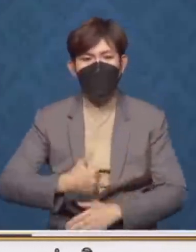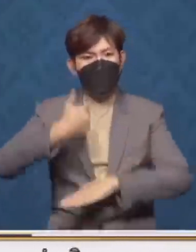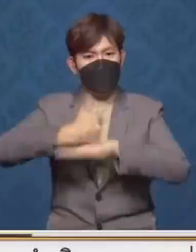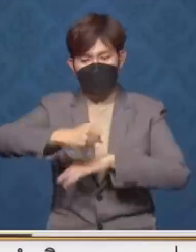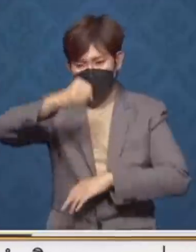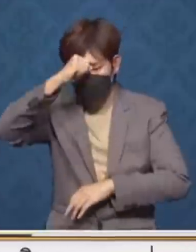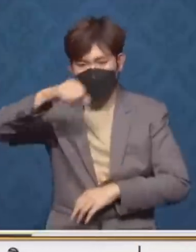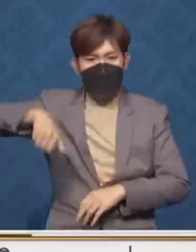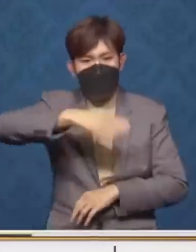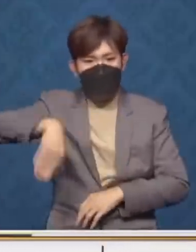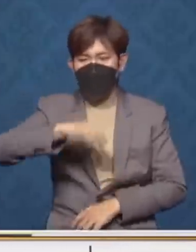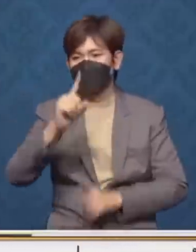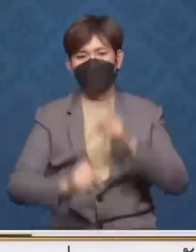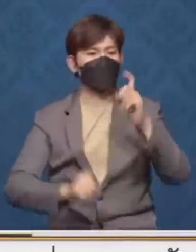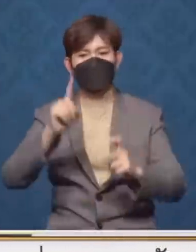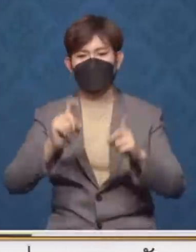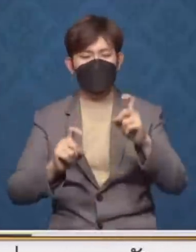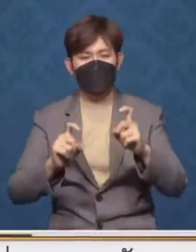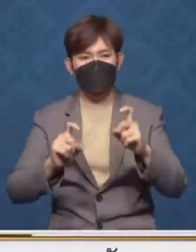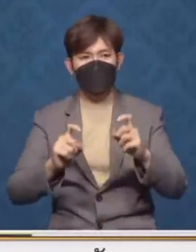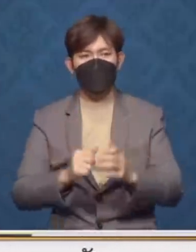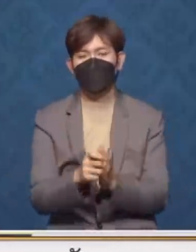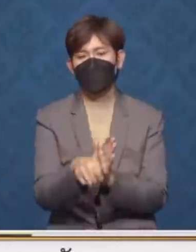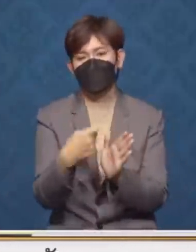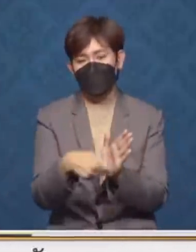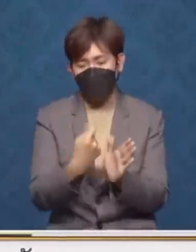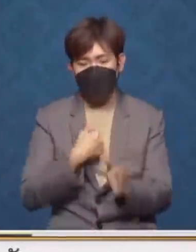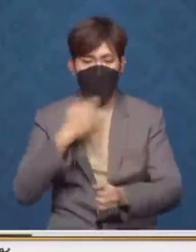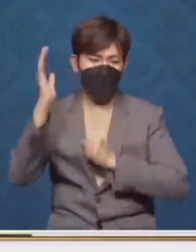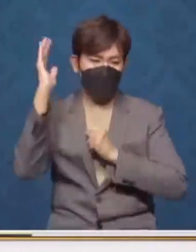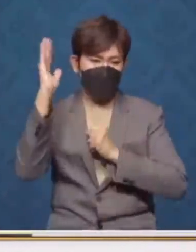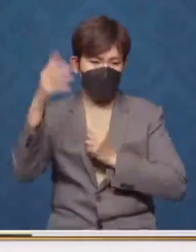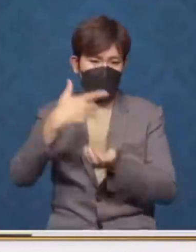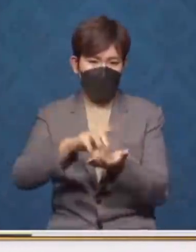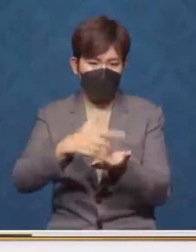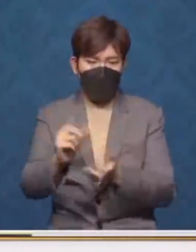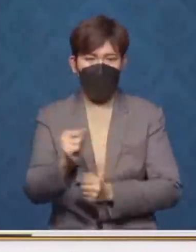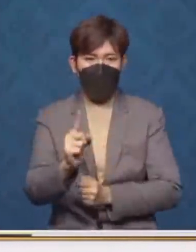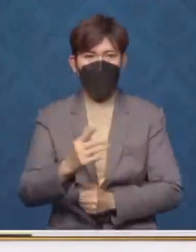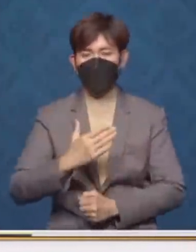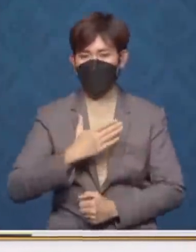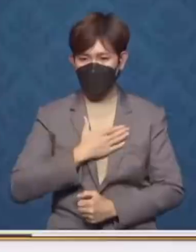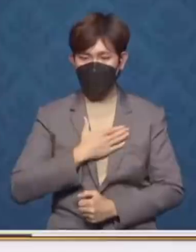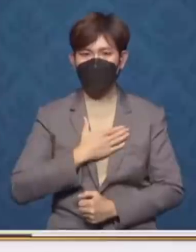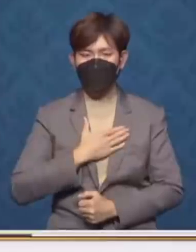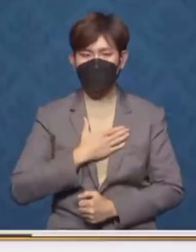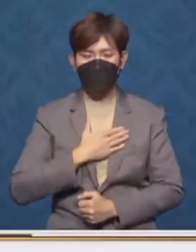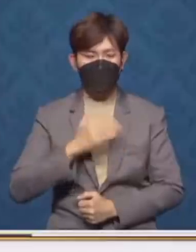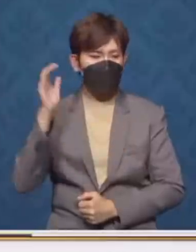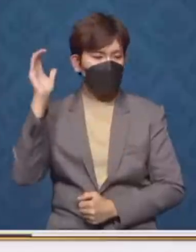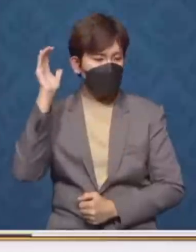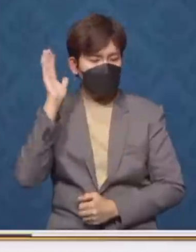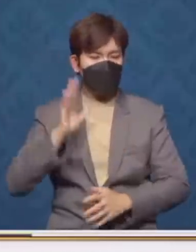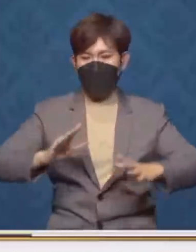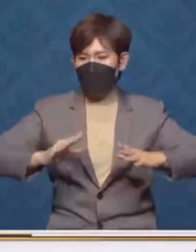เราจะตายกันหมดว่าด้วยผลที่ฉันได้ที่ปลายมาทั้งหมดนี้ค่ะที่ฉันไม่สามารถไว้วางใจ